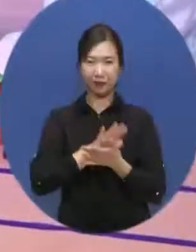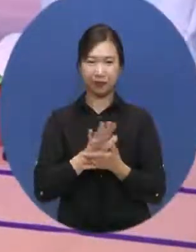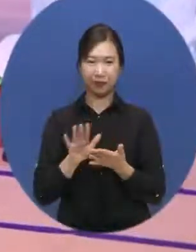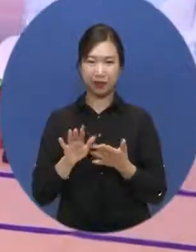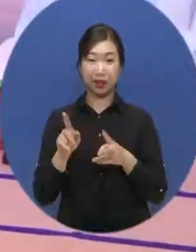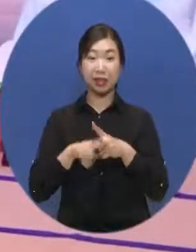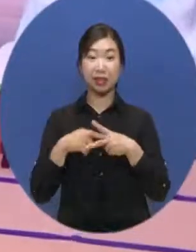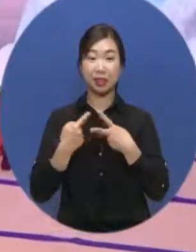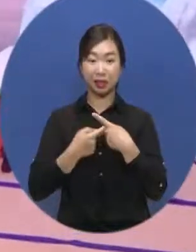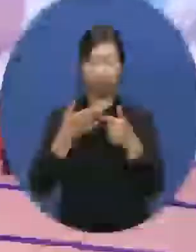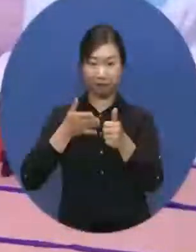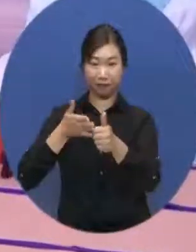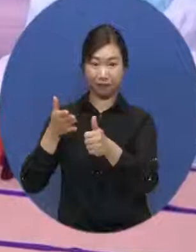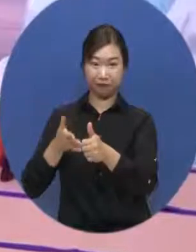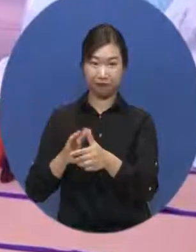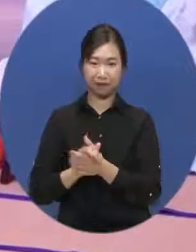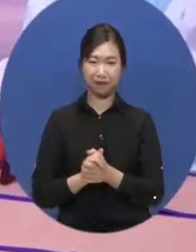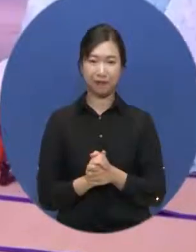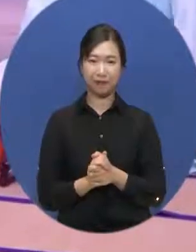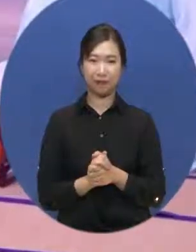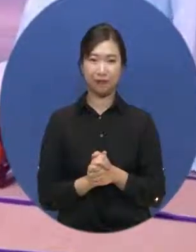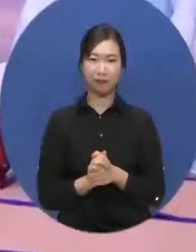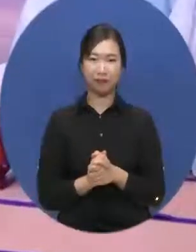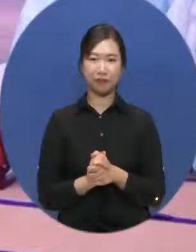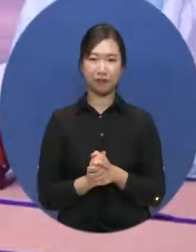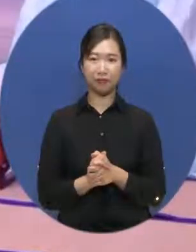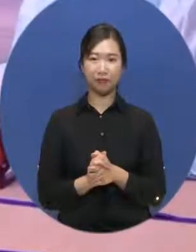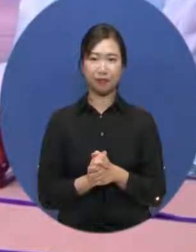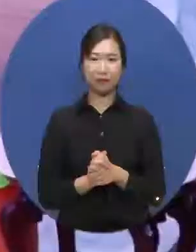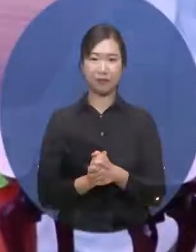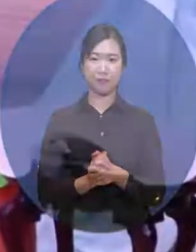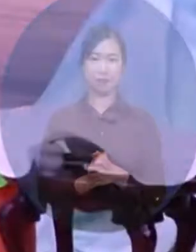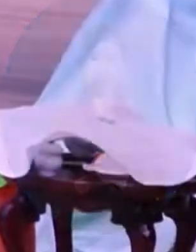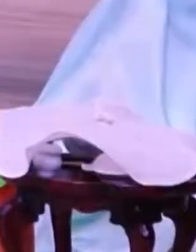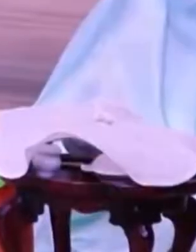양해 부탁드립니다. 저기 국사님 시장 공사